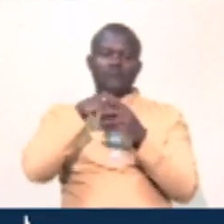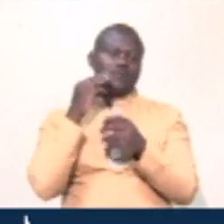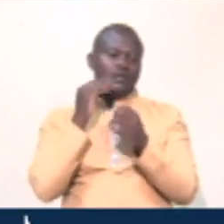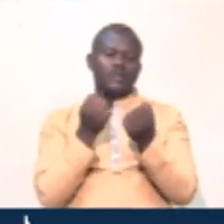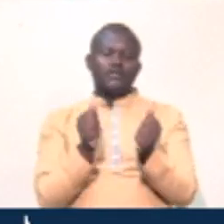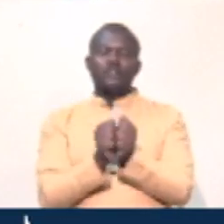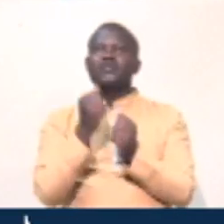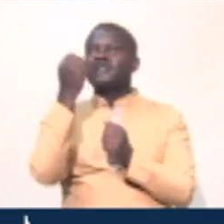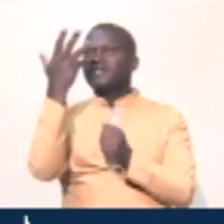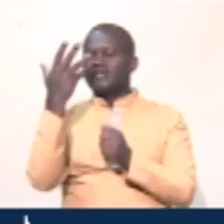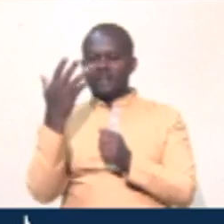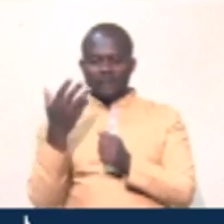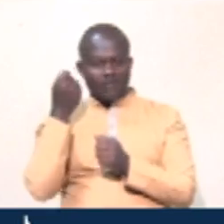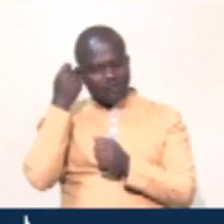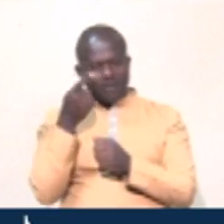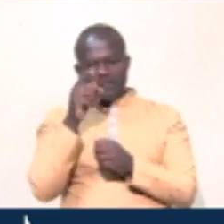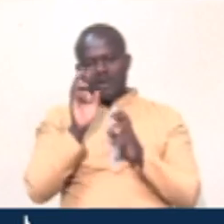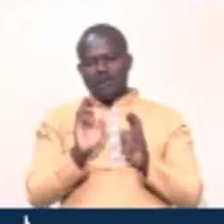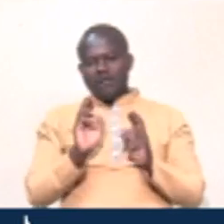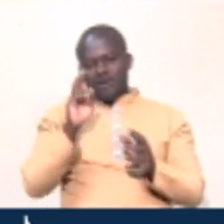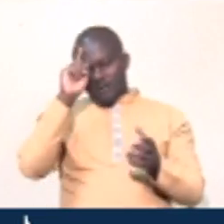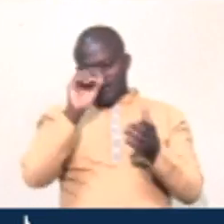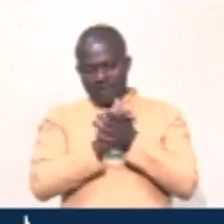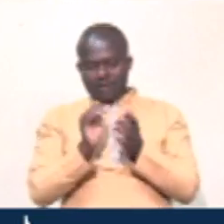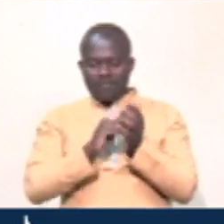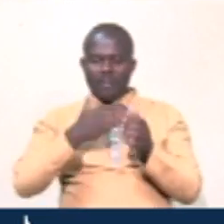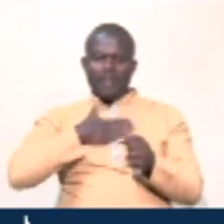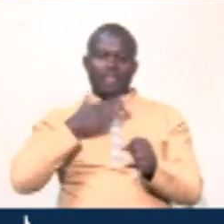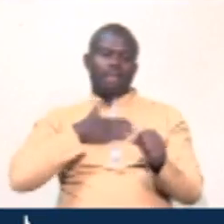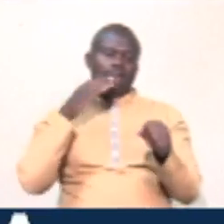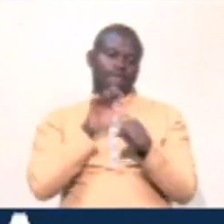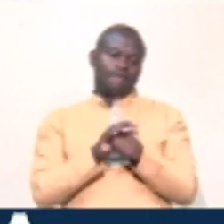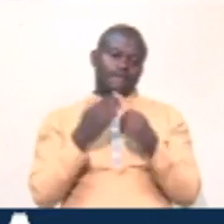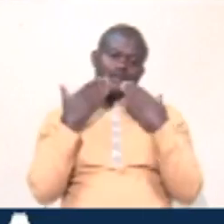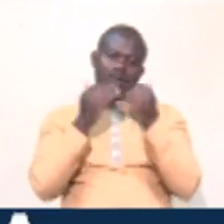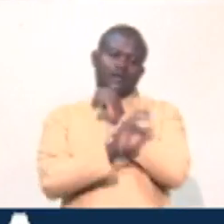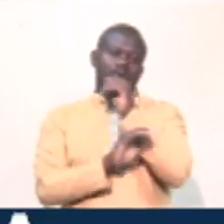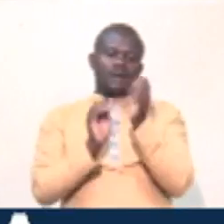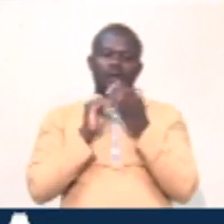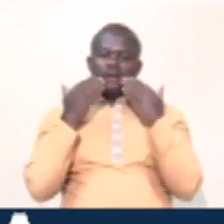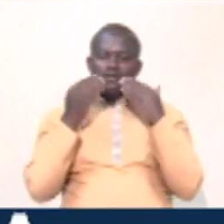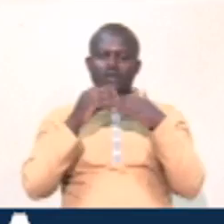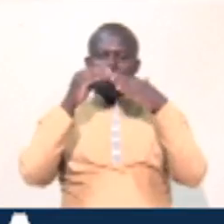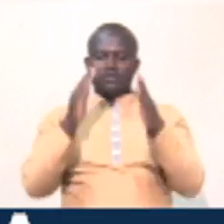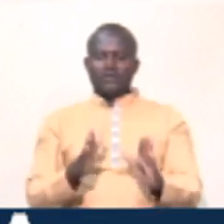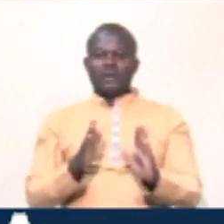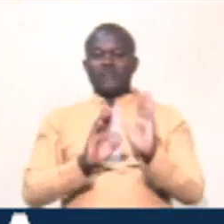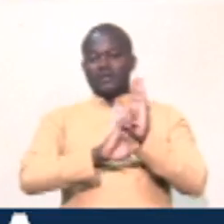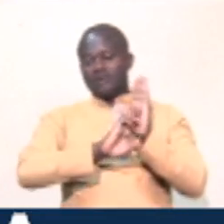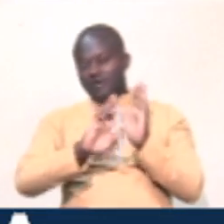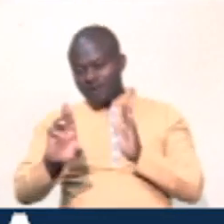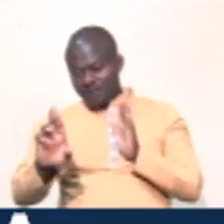zingahe gusubira hejuru, ni icyizere gikomeye cyane n'ibyishimo byinshi. Turashimira igihugu, tugashimira umuyobozi